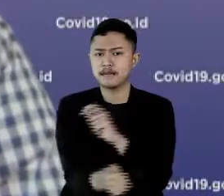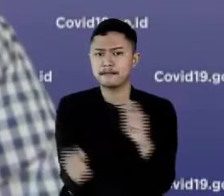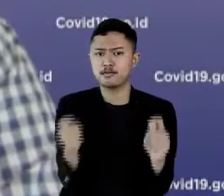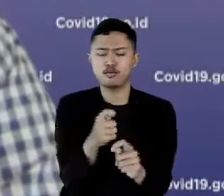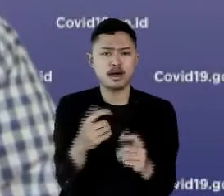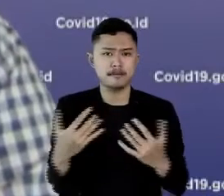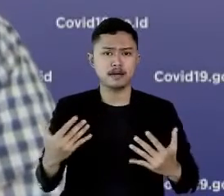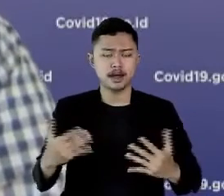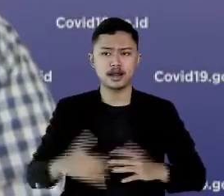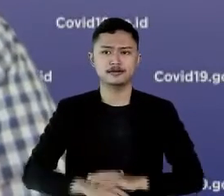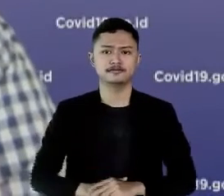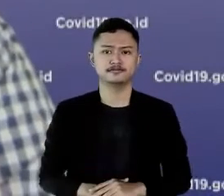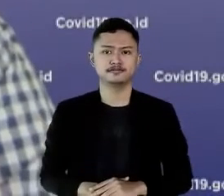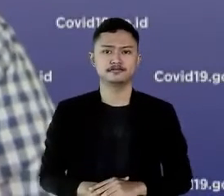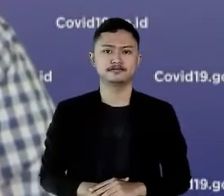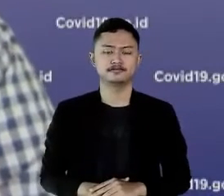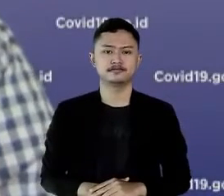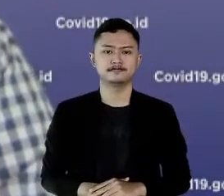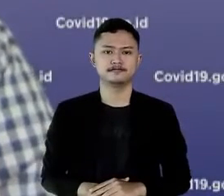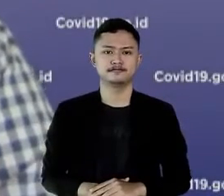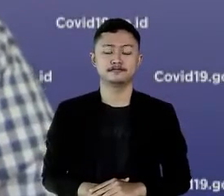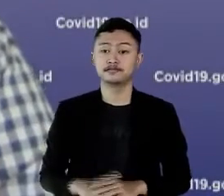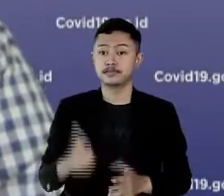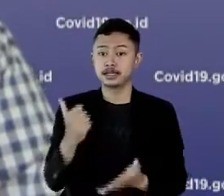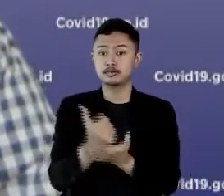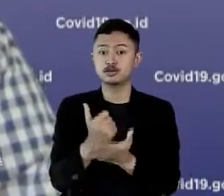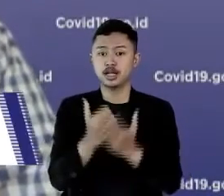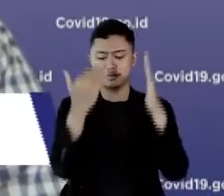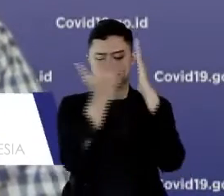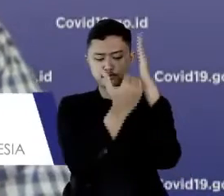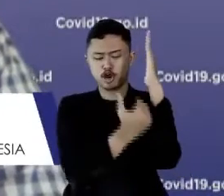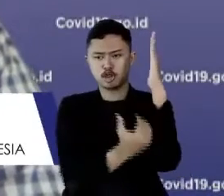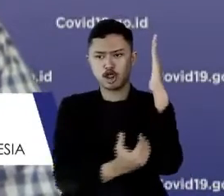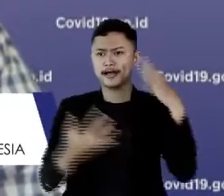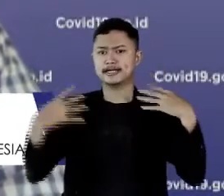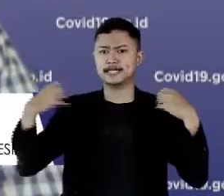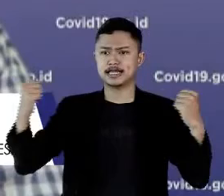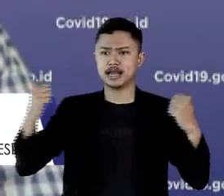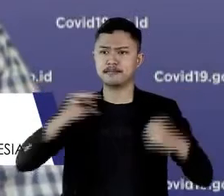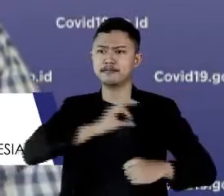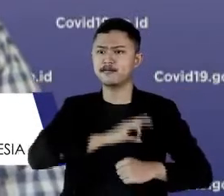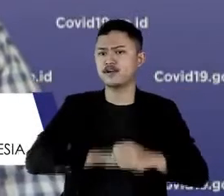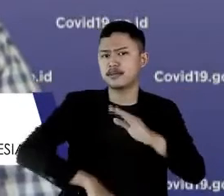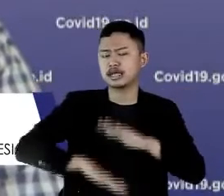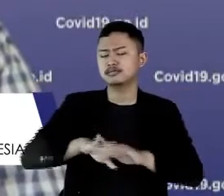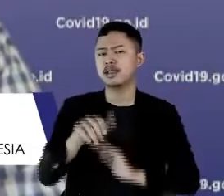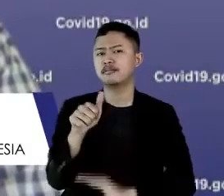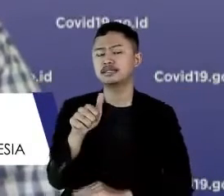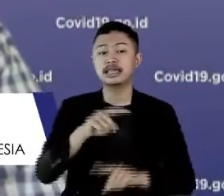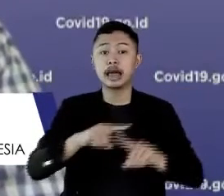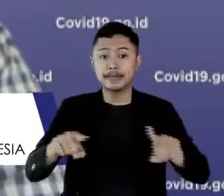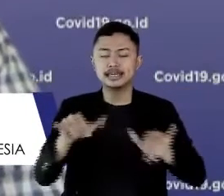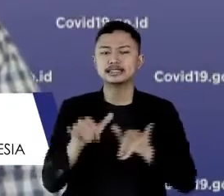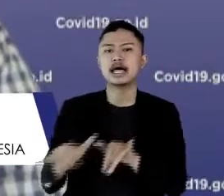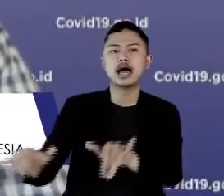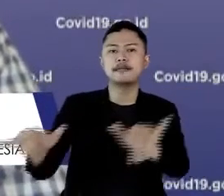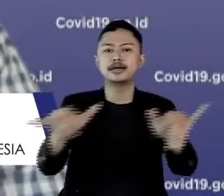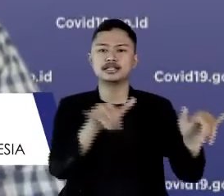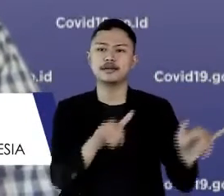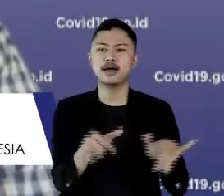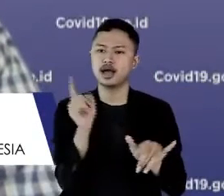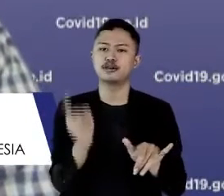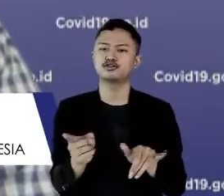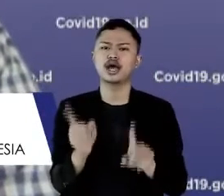Ya, jadi sebetulnya protokol kesehatan itu akan efektif kalau dilakukan secara bersama-sama.